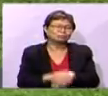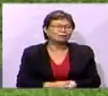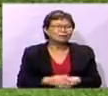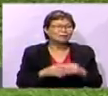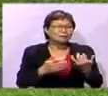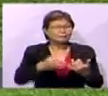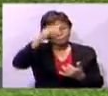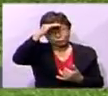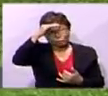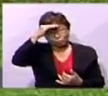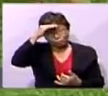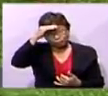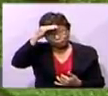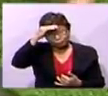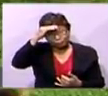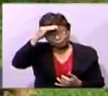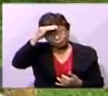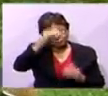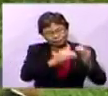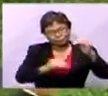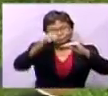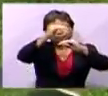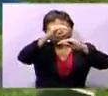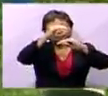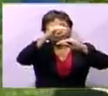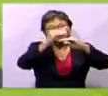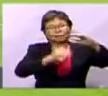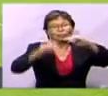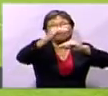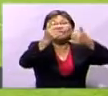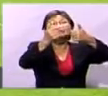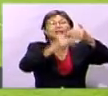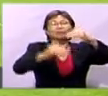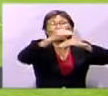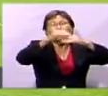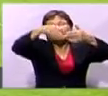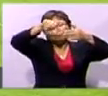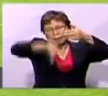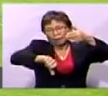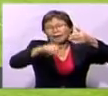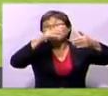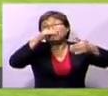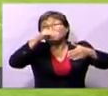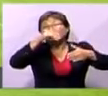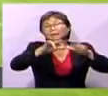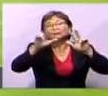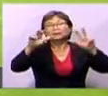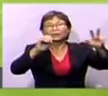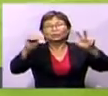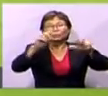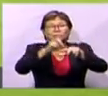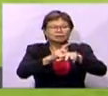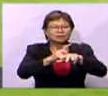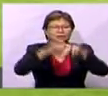Sementara itu, Johor Darul Takzim JDT melonjak ke takhta Liga Super selepas membenam Melaka United 3-0